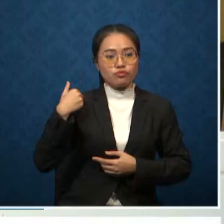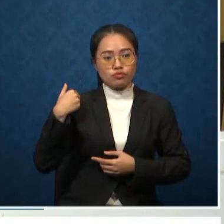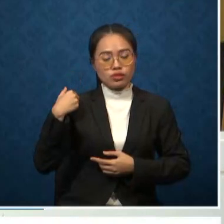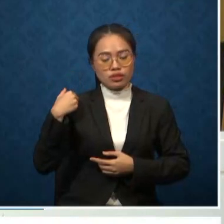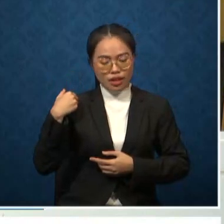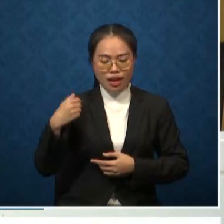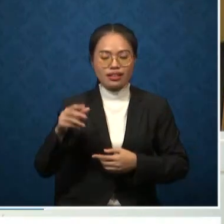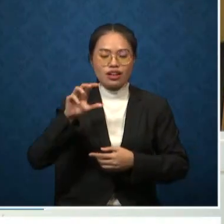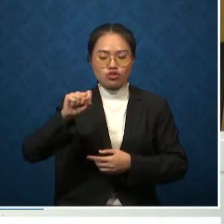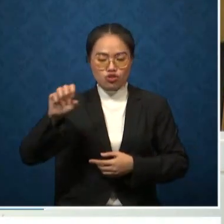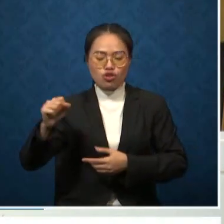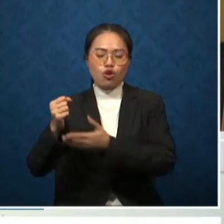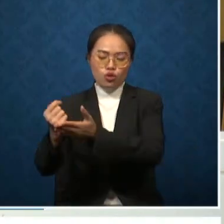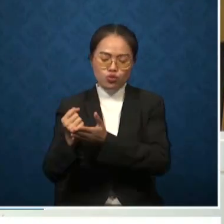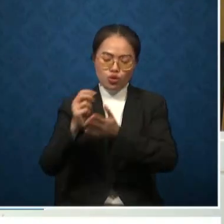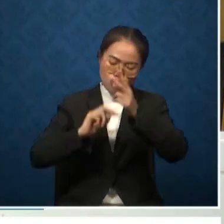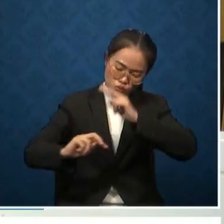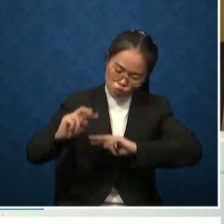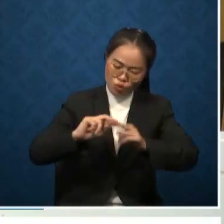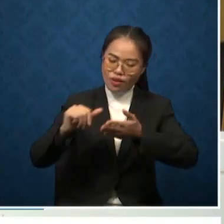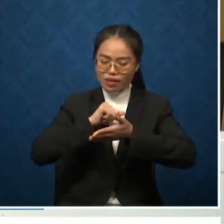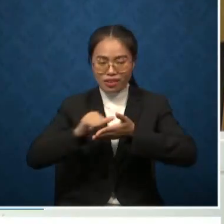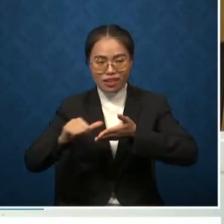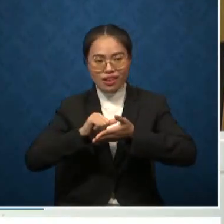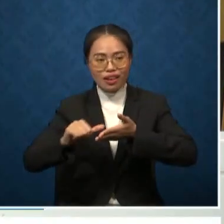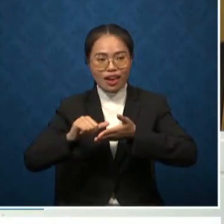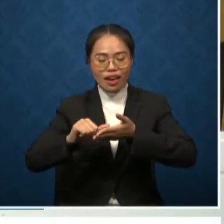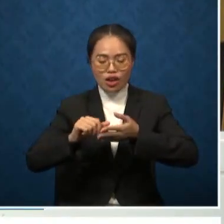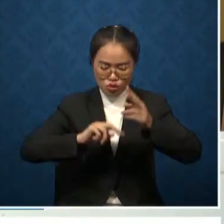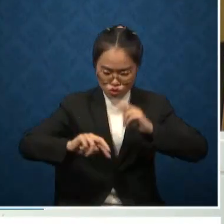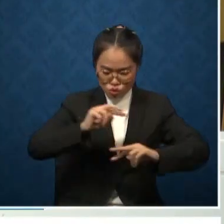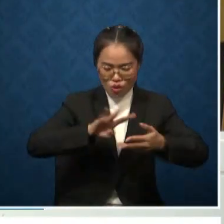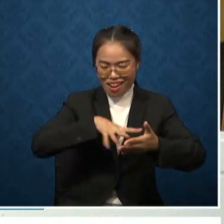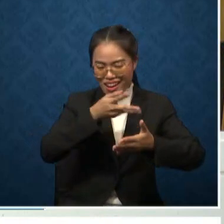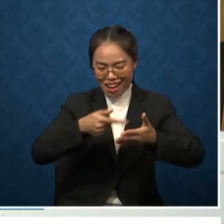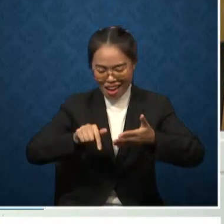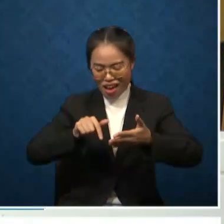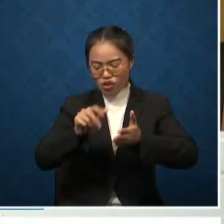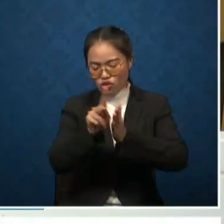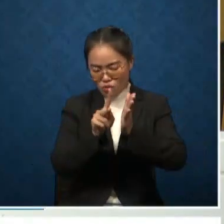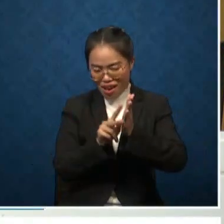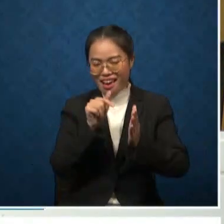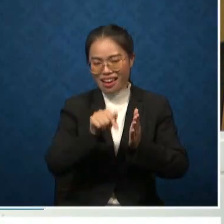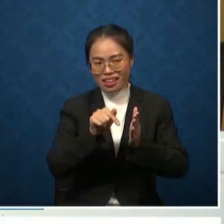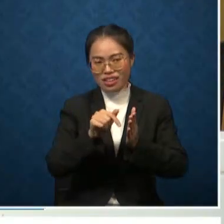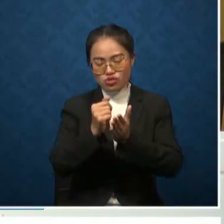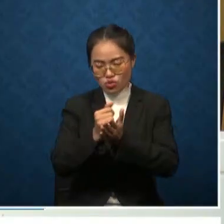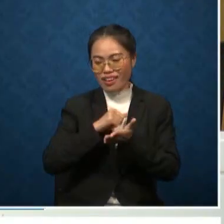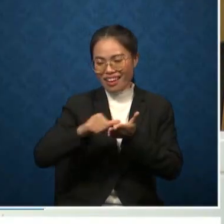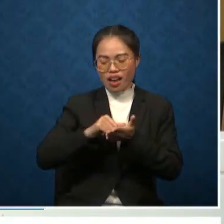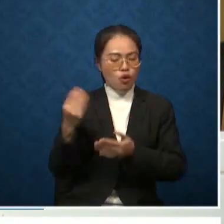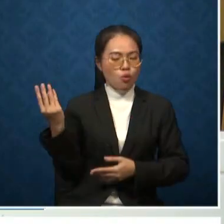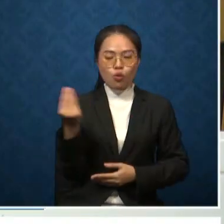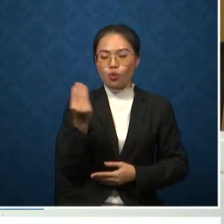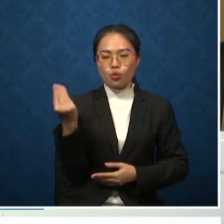รุณาตรวจแก้นะครับให้ตรวจร่างกฎหมายฉบับนี้อย่างรวดเร็วนะ